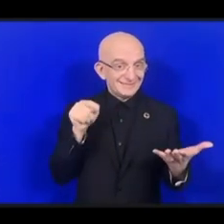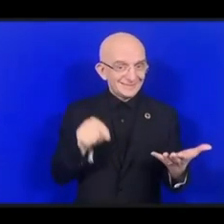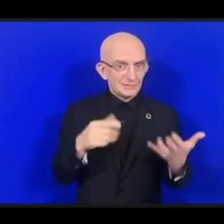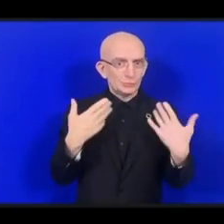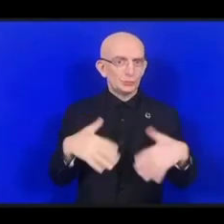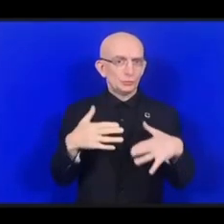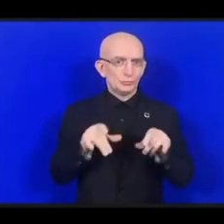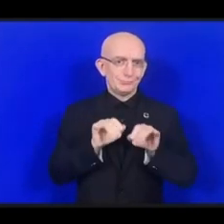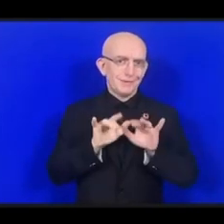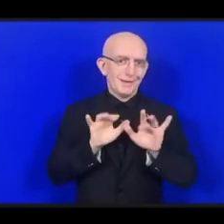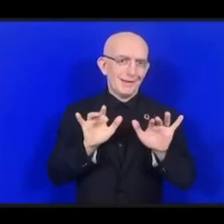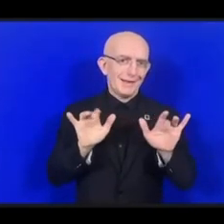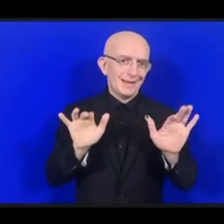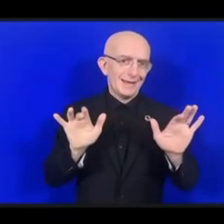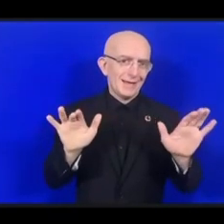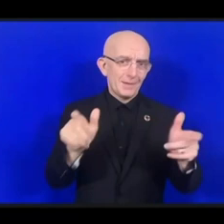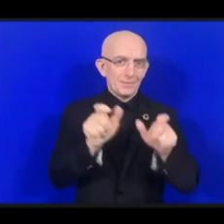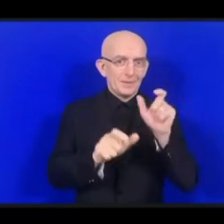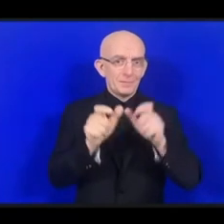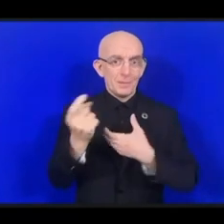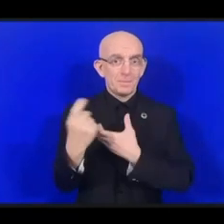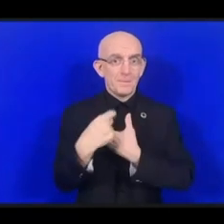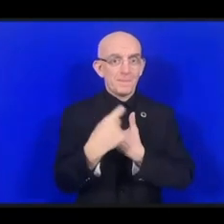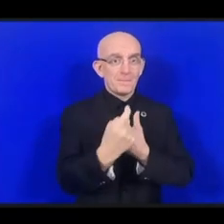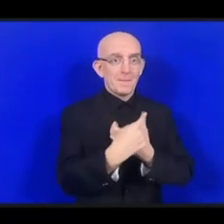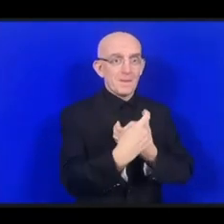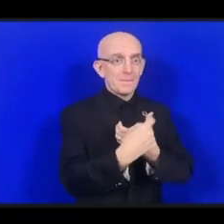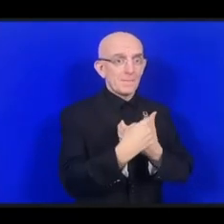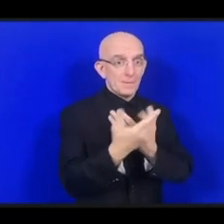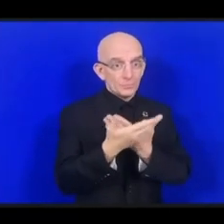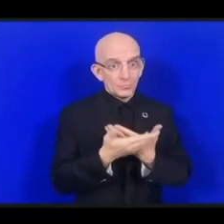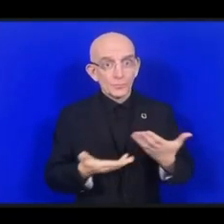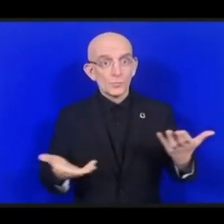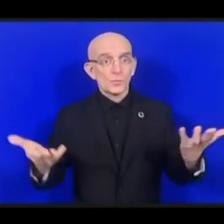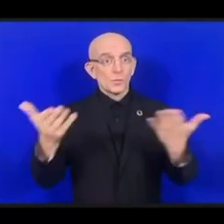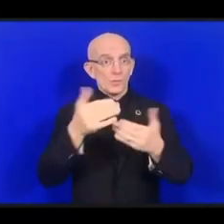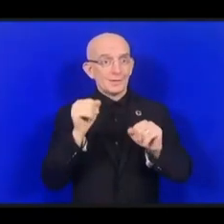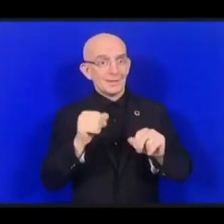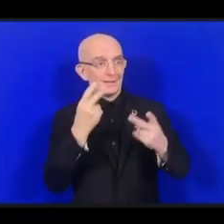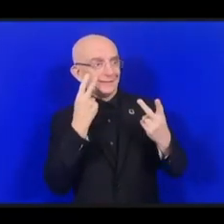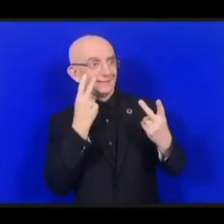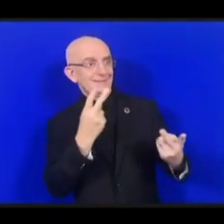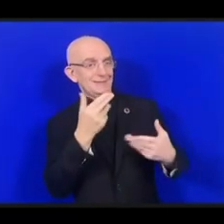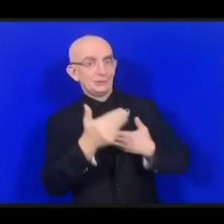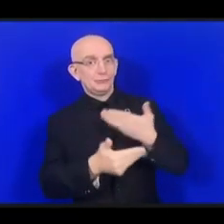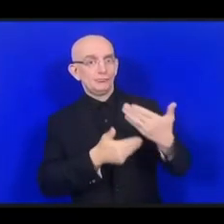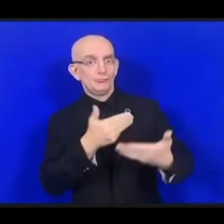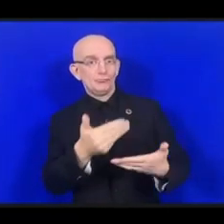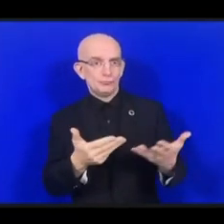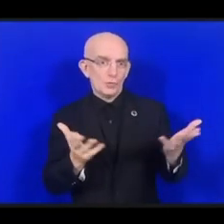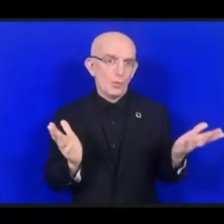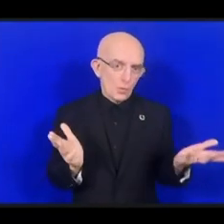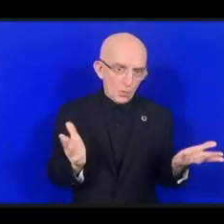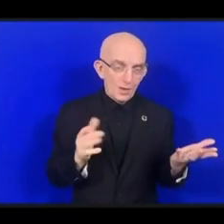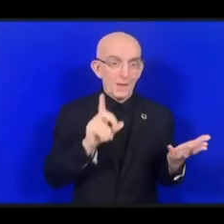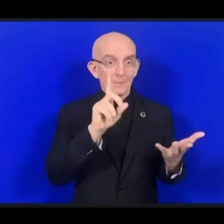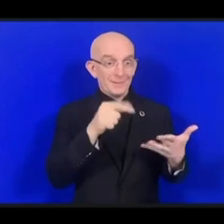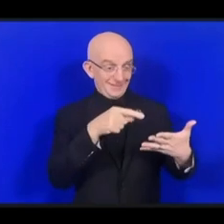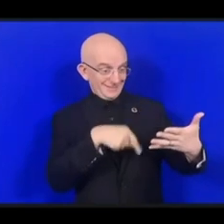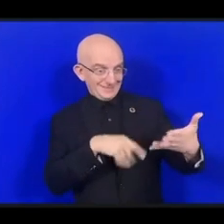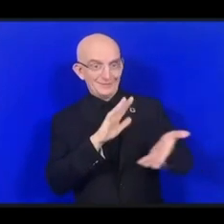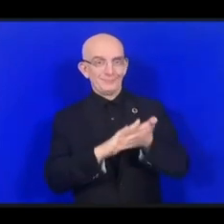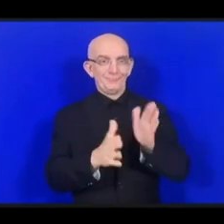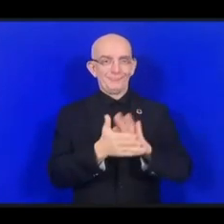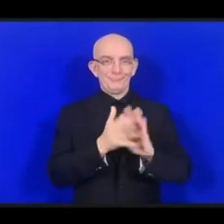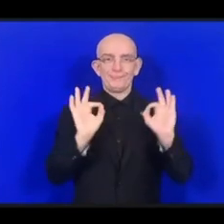المشاركين بالمشاركه عبر الانترنت والمساهمه في هذا المنتدى ولكن طبعا هذه الارقام ليست كافيه فمن هذه